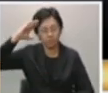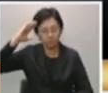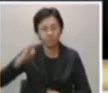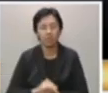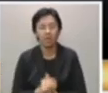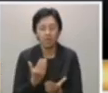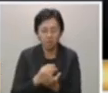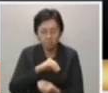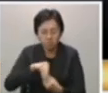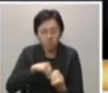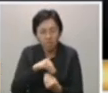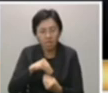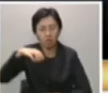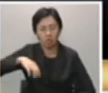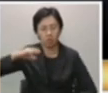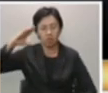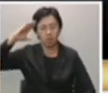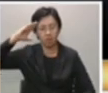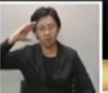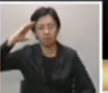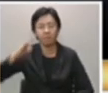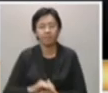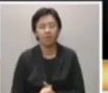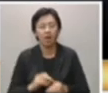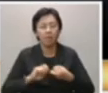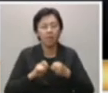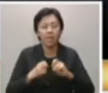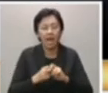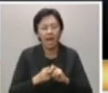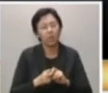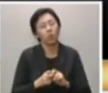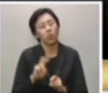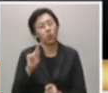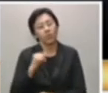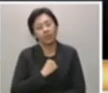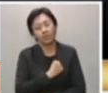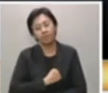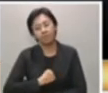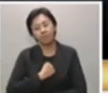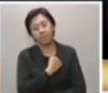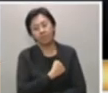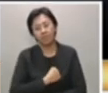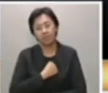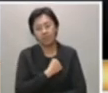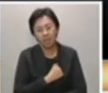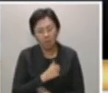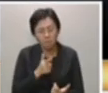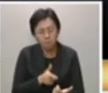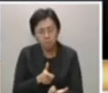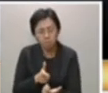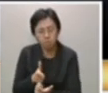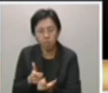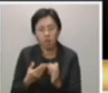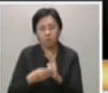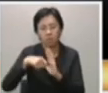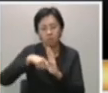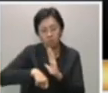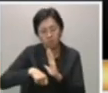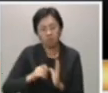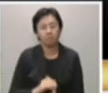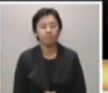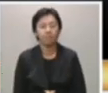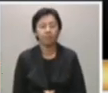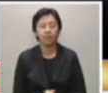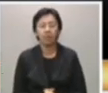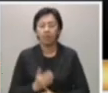ประโยชน์ในกองทัพจนกลายเป็นต้นเหตุโศกนาฏกรรมกราดยิงที่โคราชผมอยากจะตั้